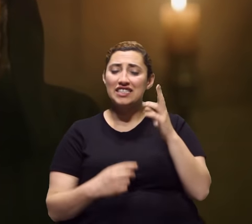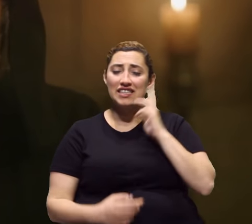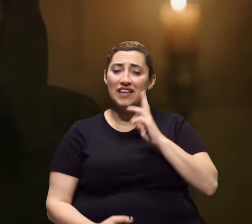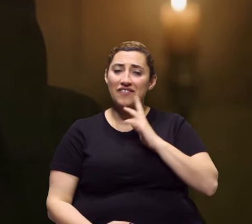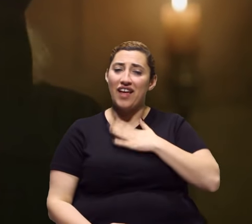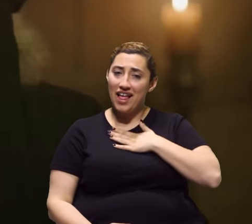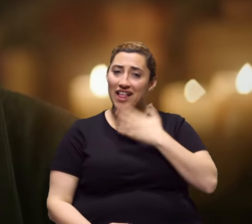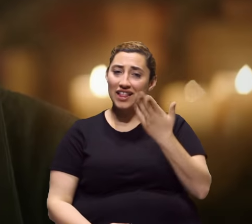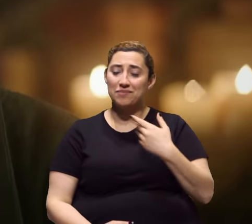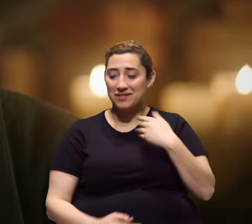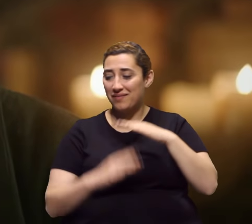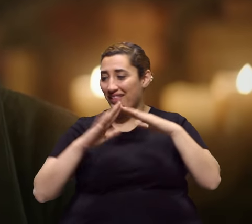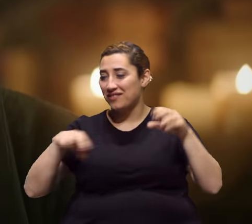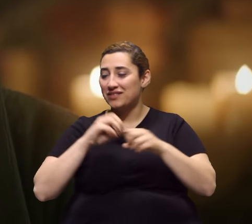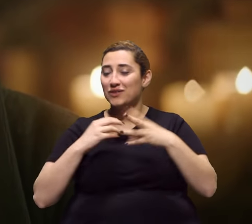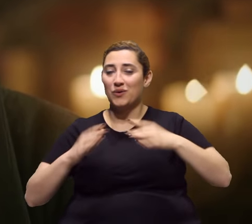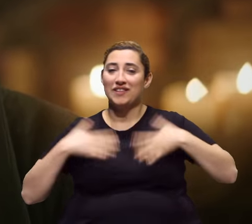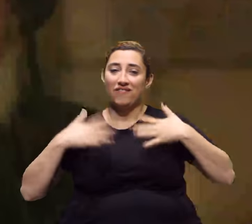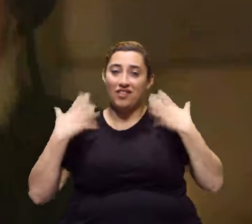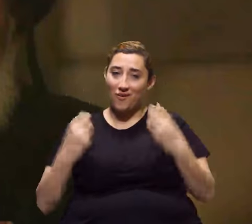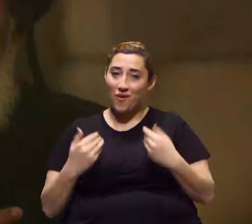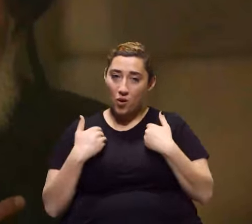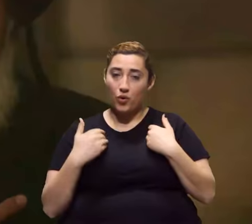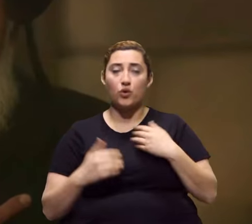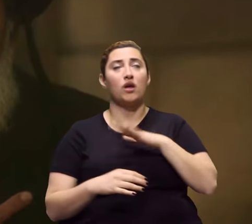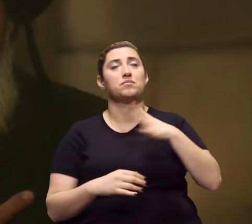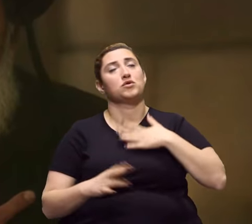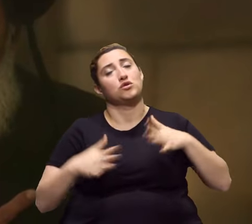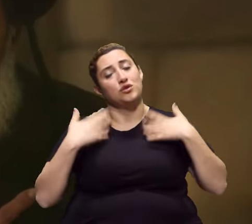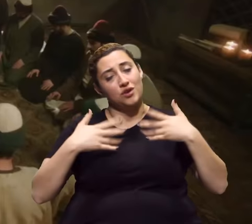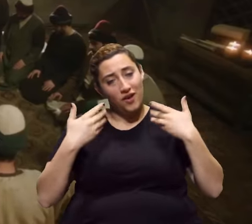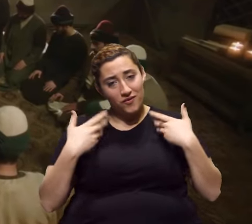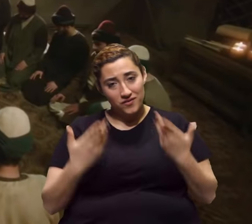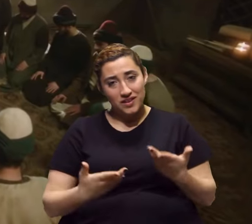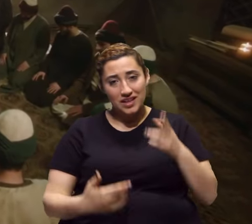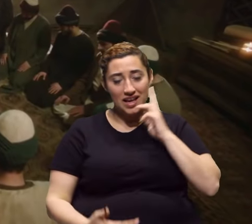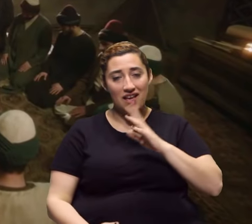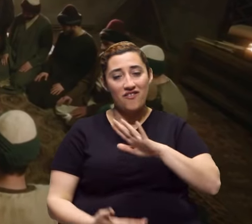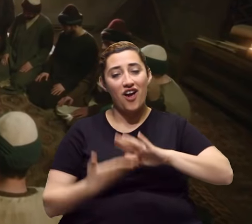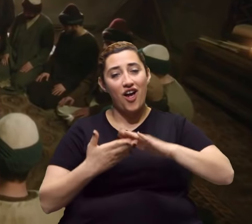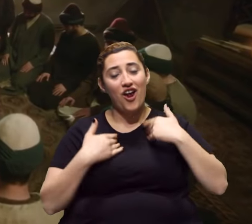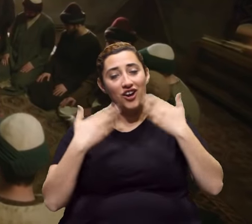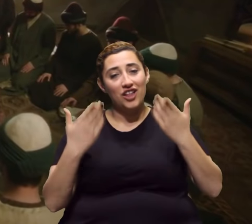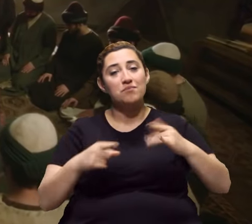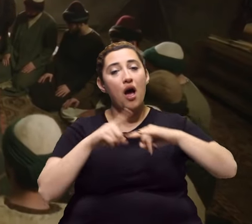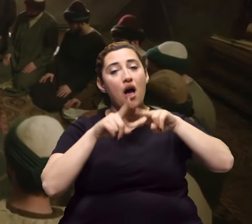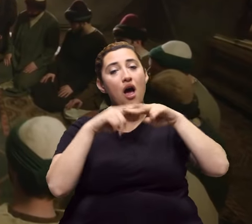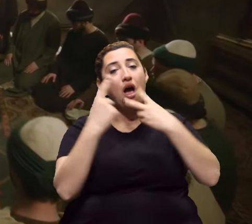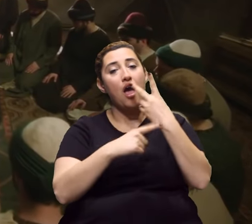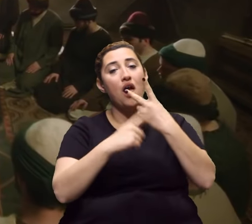şerefler vermişsiniz fakir hanemize. Şeref bizimdir, firdaşımız